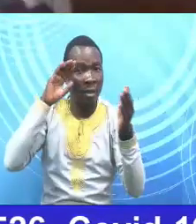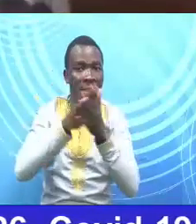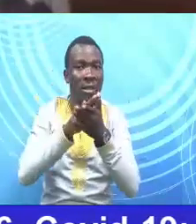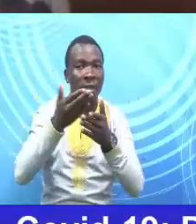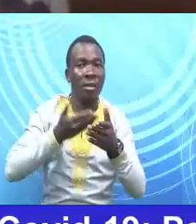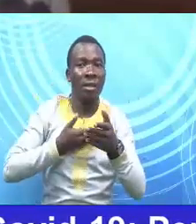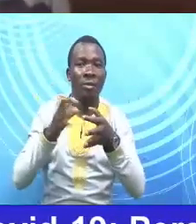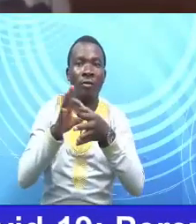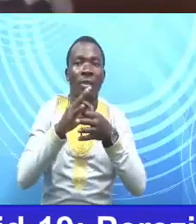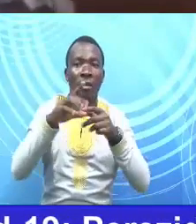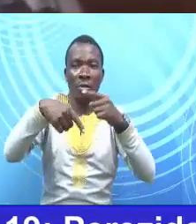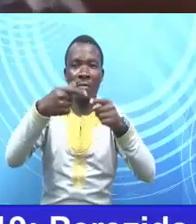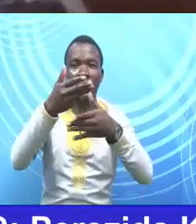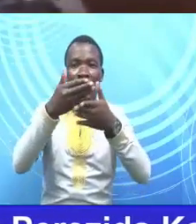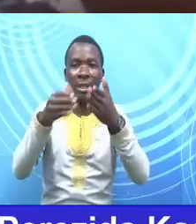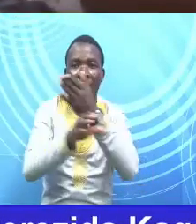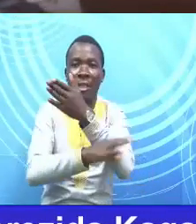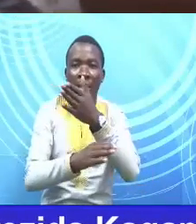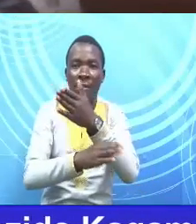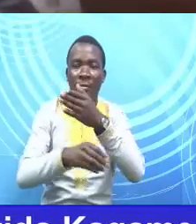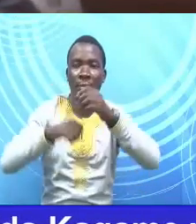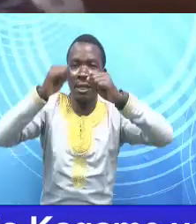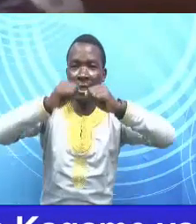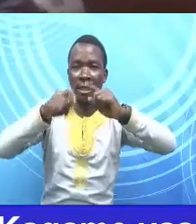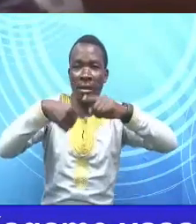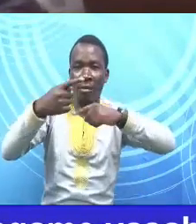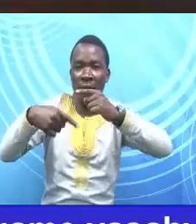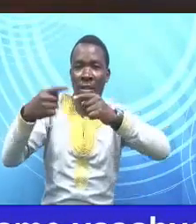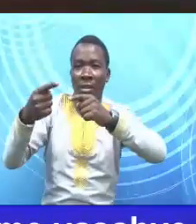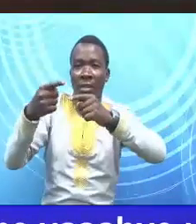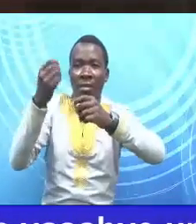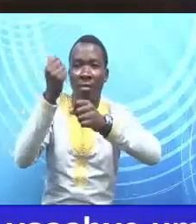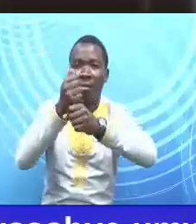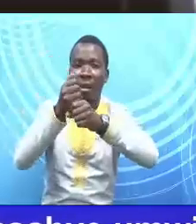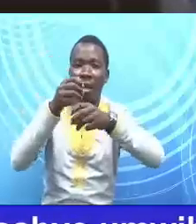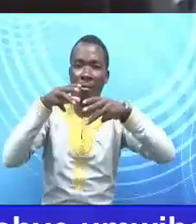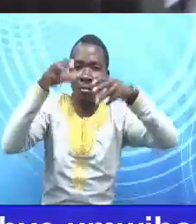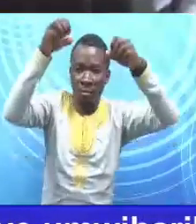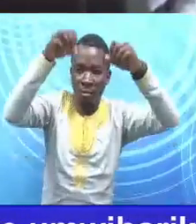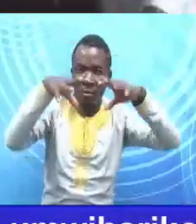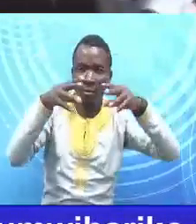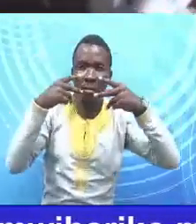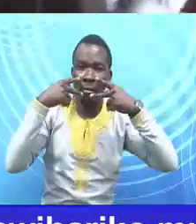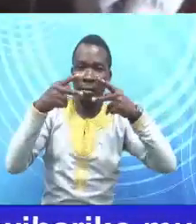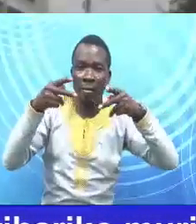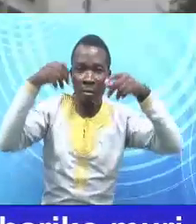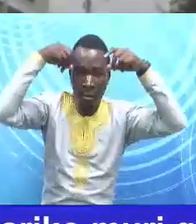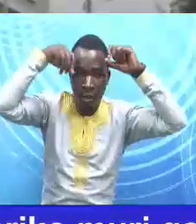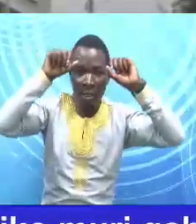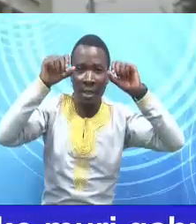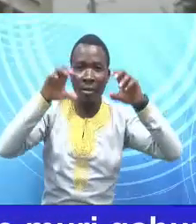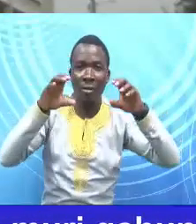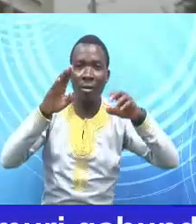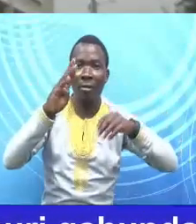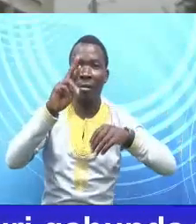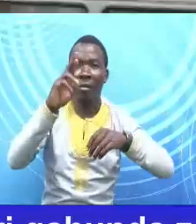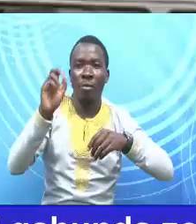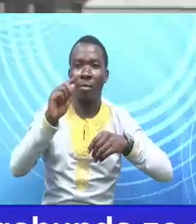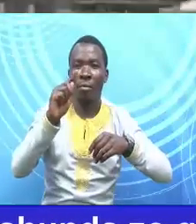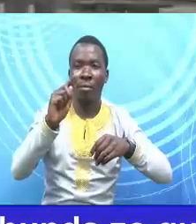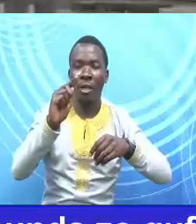igihugu cyacu kandi ndasezeranya abanyekongo ko tuzakomeza gukorera mu mucyo no mu mahoro Denis Sassou Nguesso nari kwiyamamariza manda ya kane